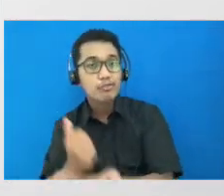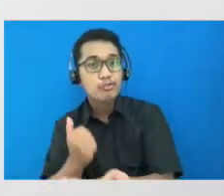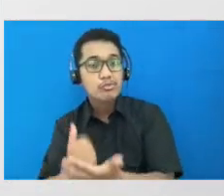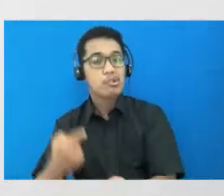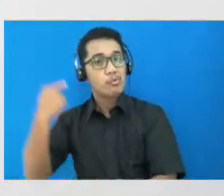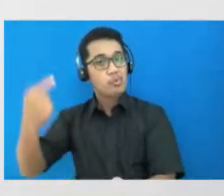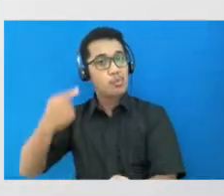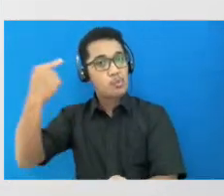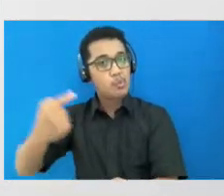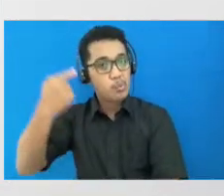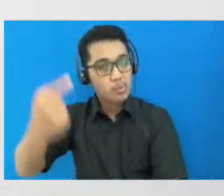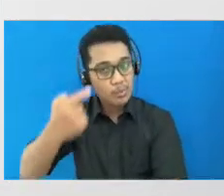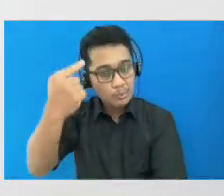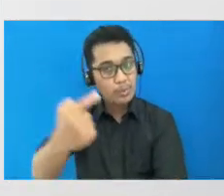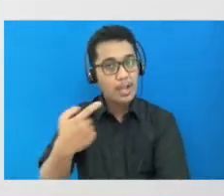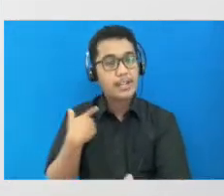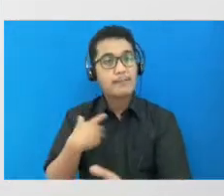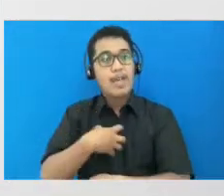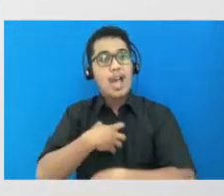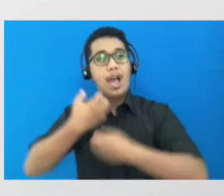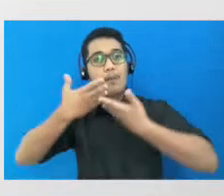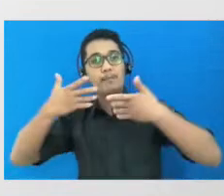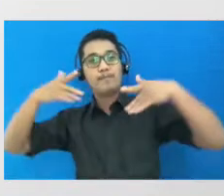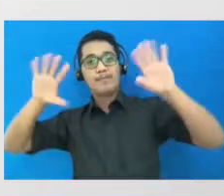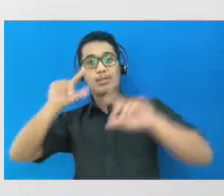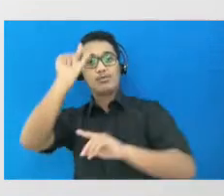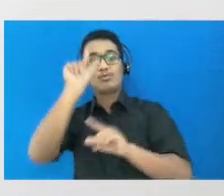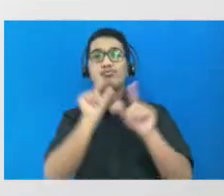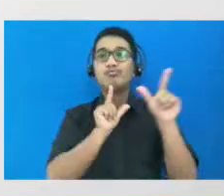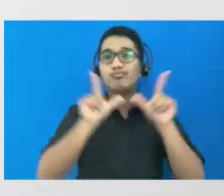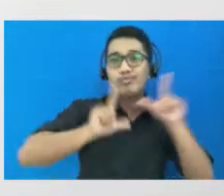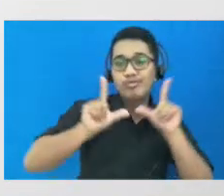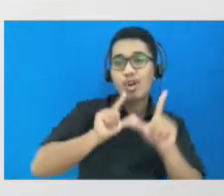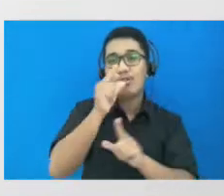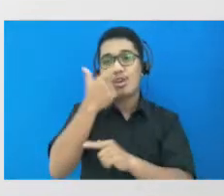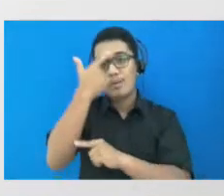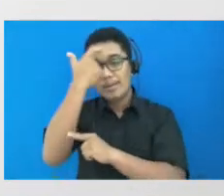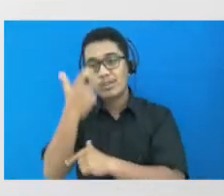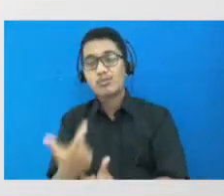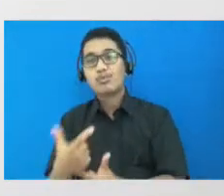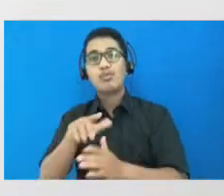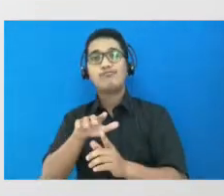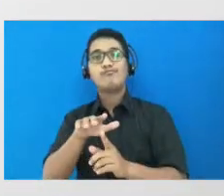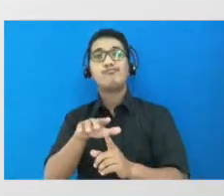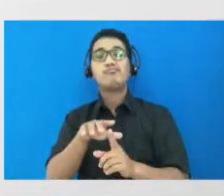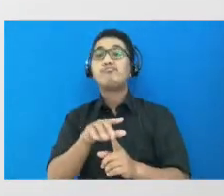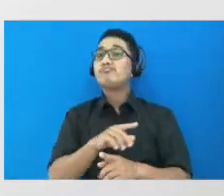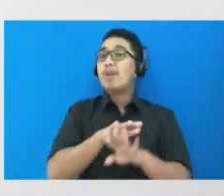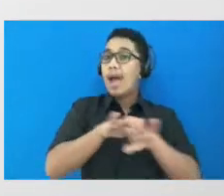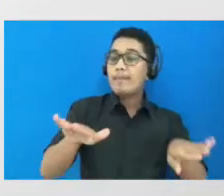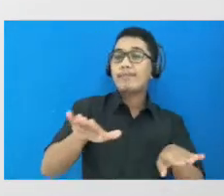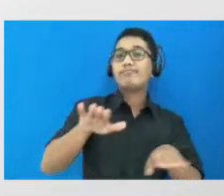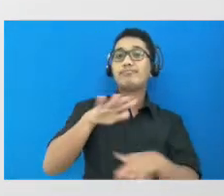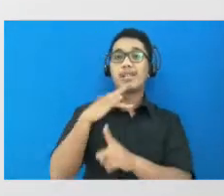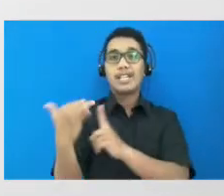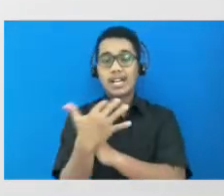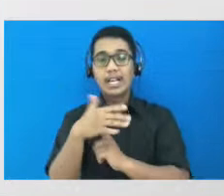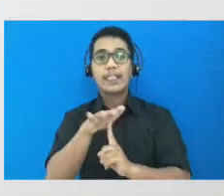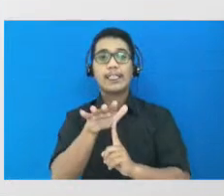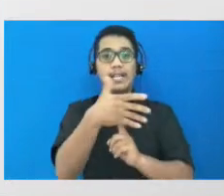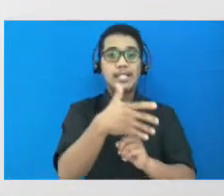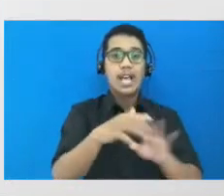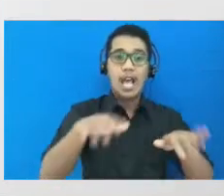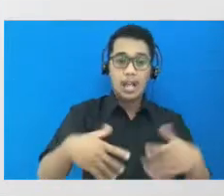terjadi tarik-menarik antara hak kebebasan berekspresi dengan kepentingan untuk melindungi keamanan publik, atau antara hak